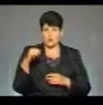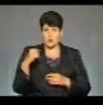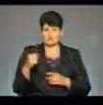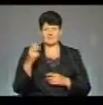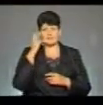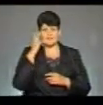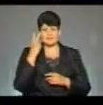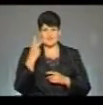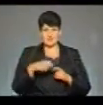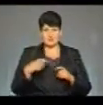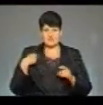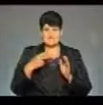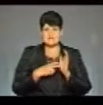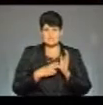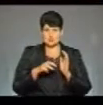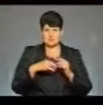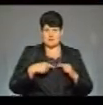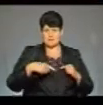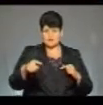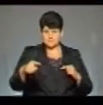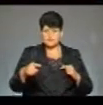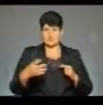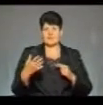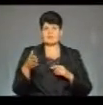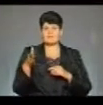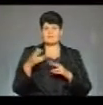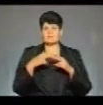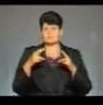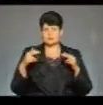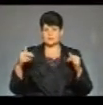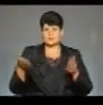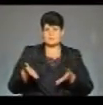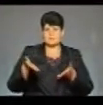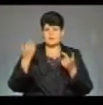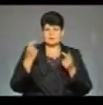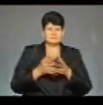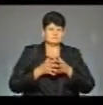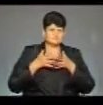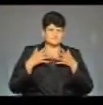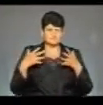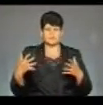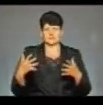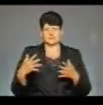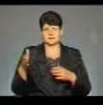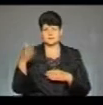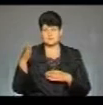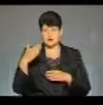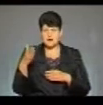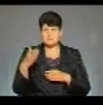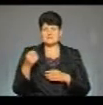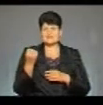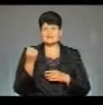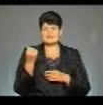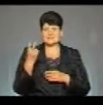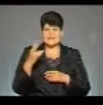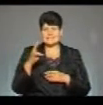2 кілометри 700 метрів, та в Дніпрі, де на флагшток підняли найбільший стяг, який коли-небудь майорів над українським містом –